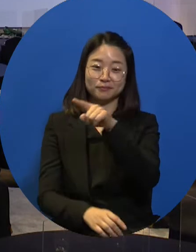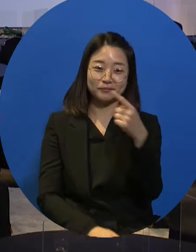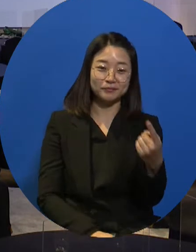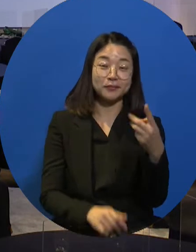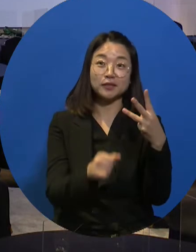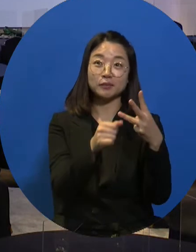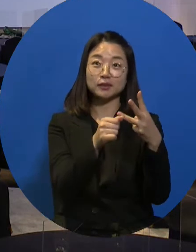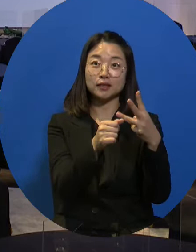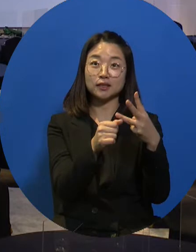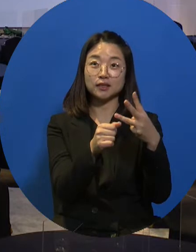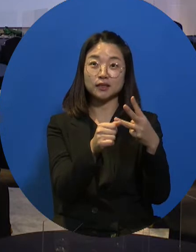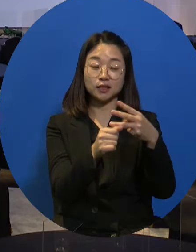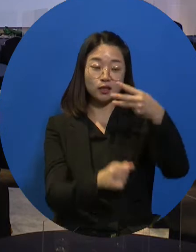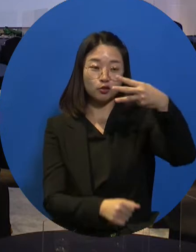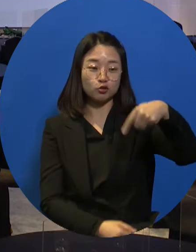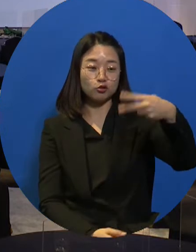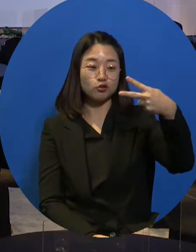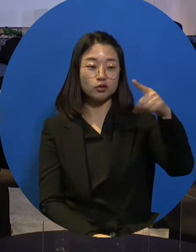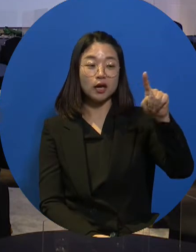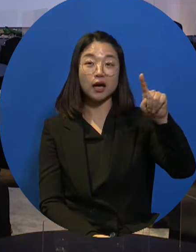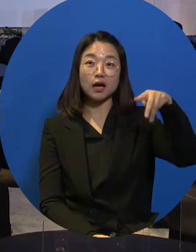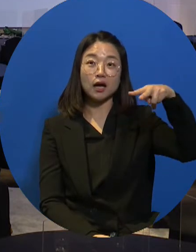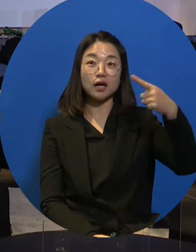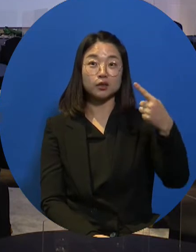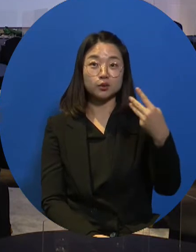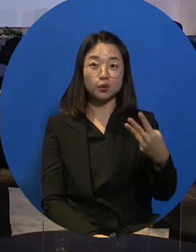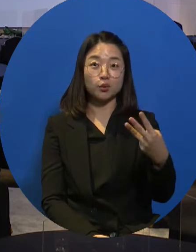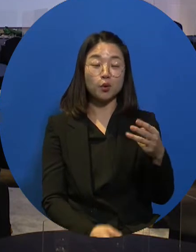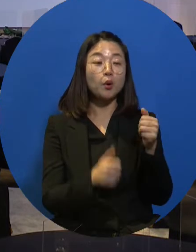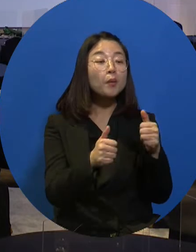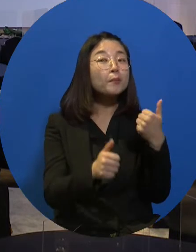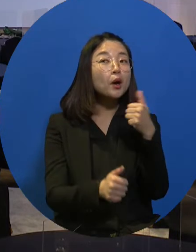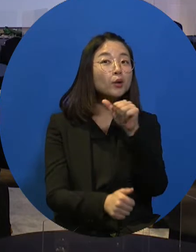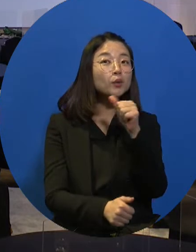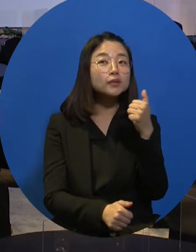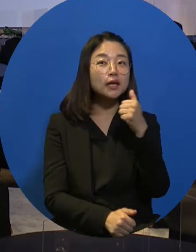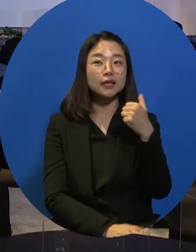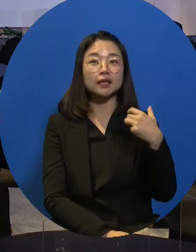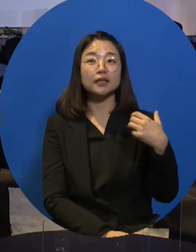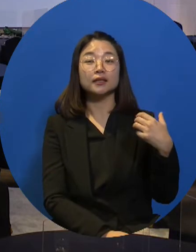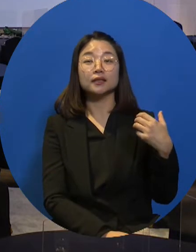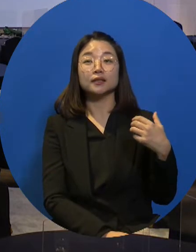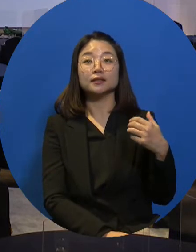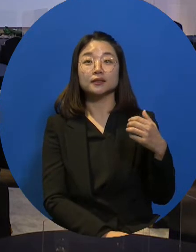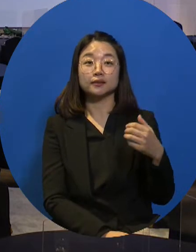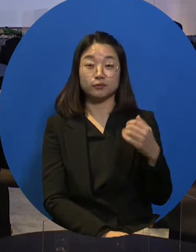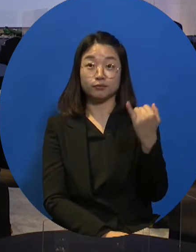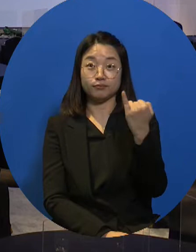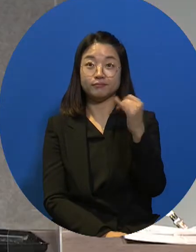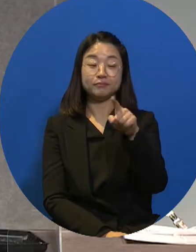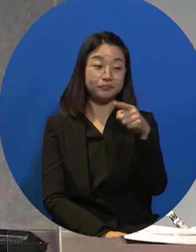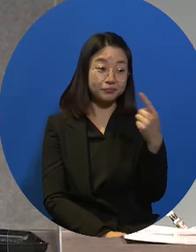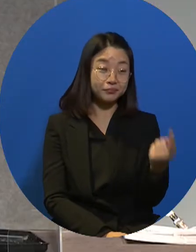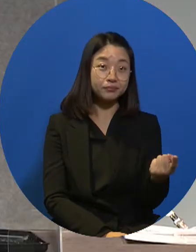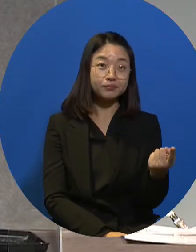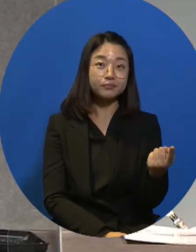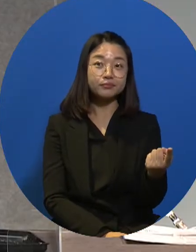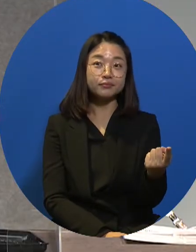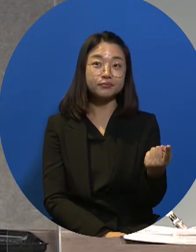발제자는요, 류다솔 민주사회를 위한 변호사 모임 국제팀장님입니다. 네,